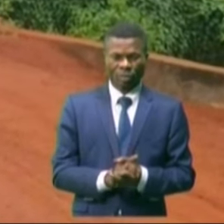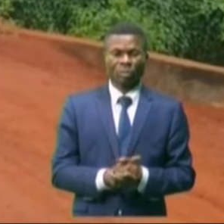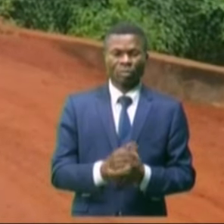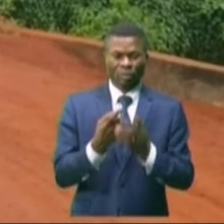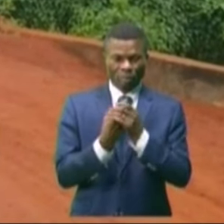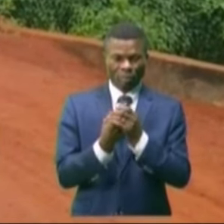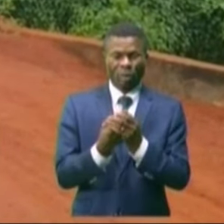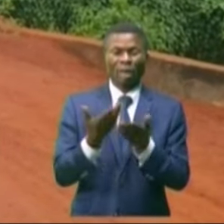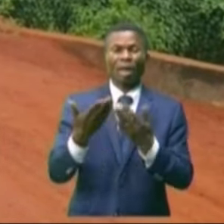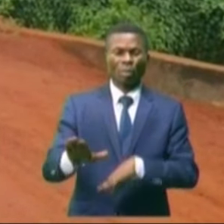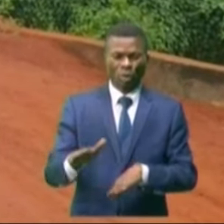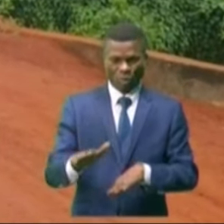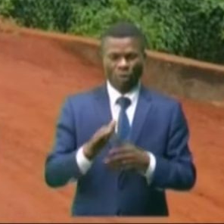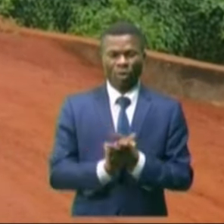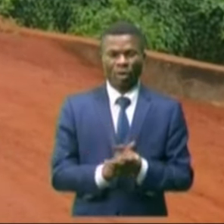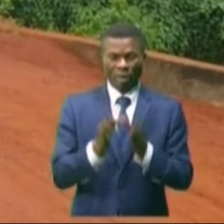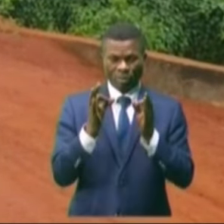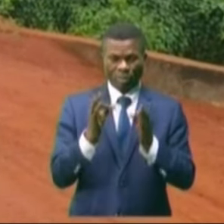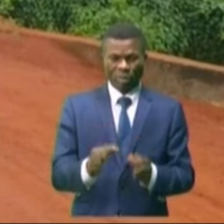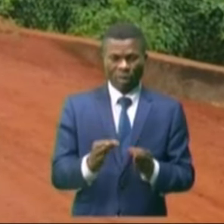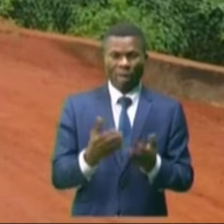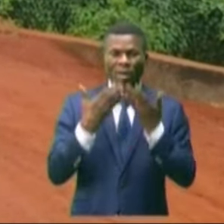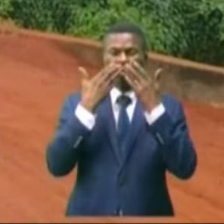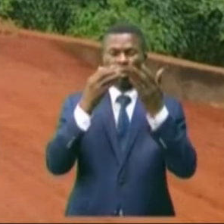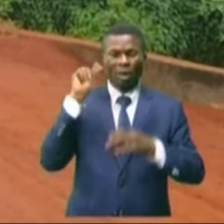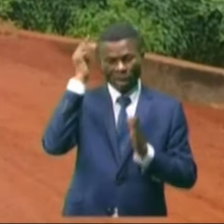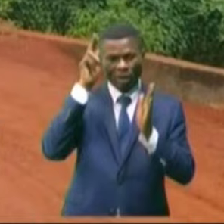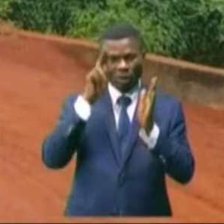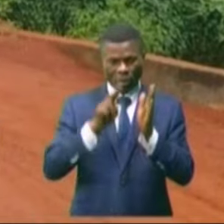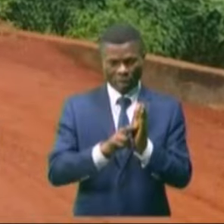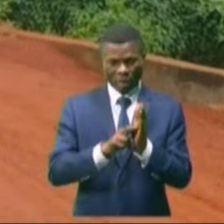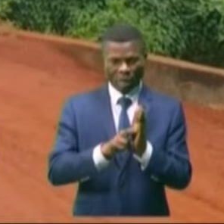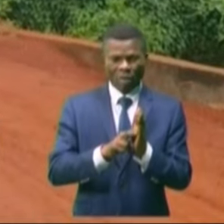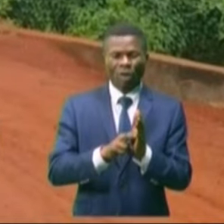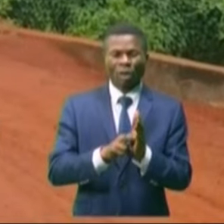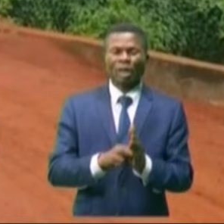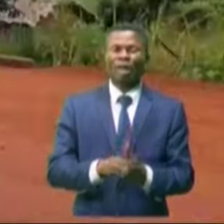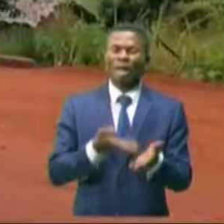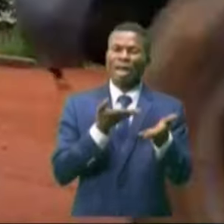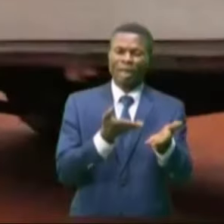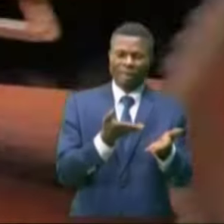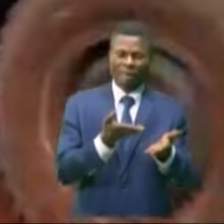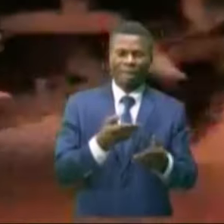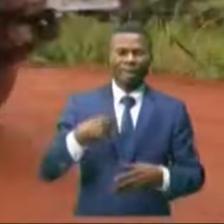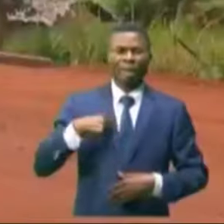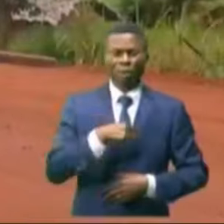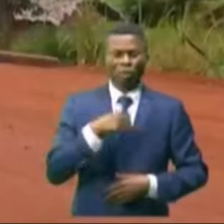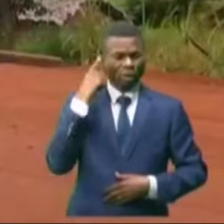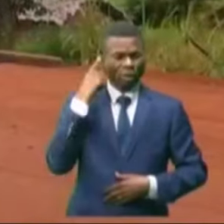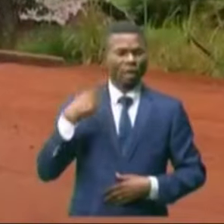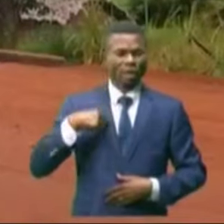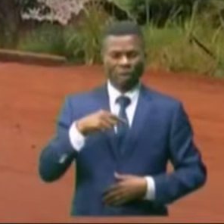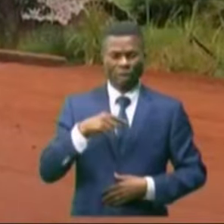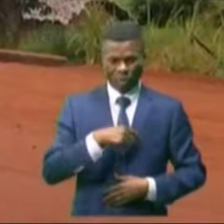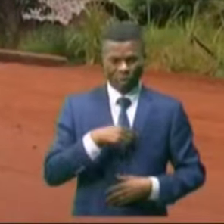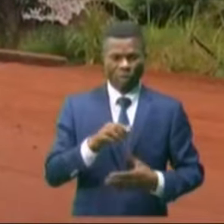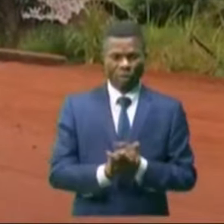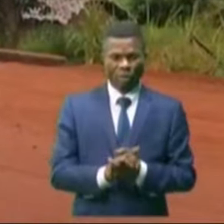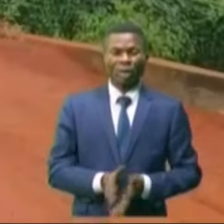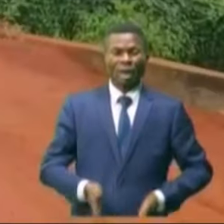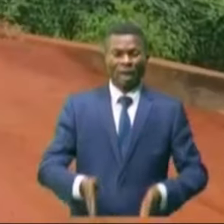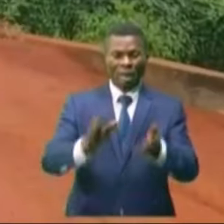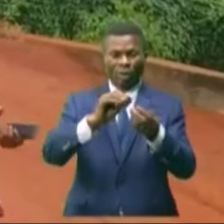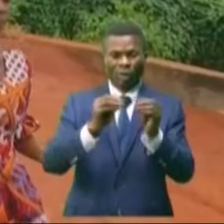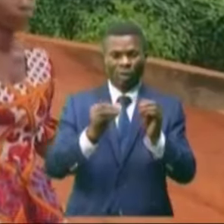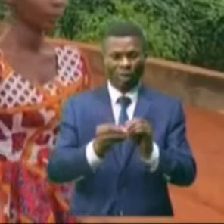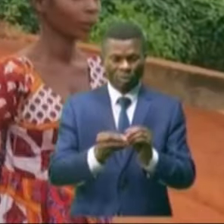C'était la mort. Nous remercions le gouverneur pour avoir répondu à notre cri. Il a arrangé cette partie de la route nationale qui